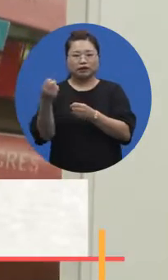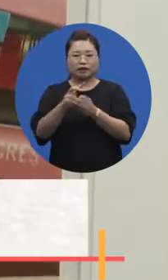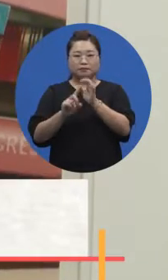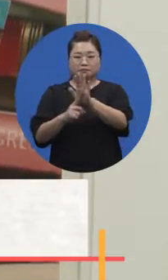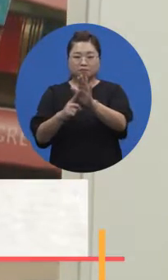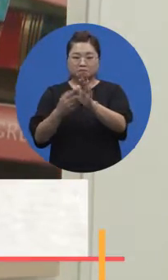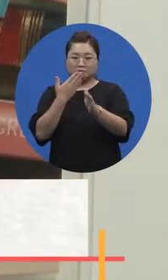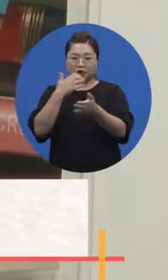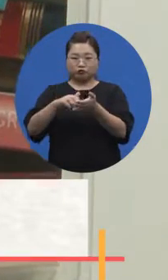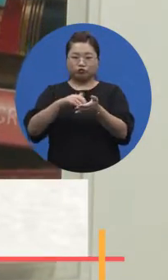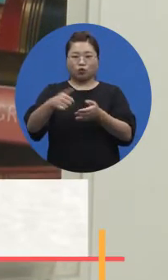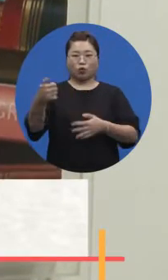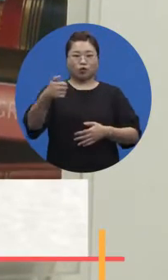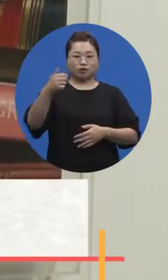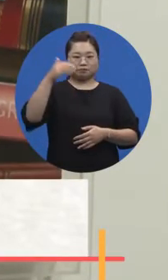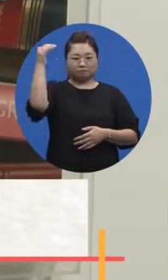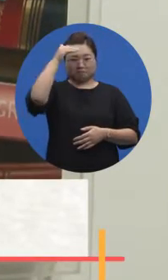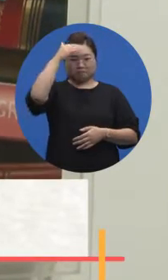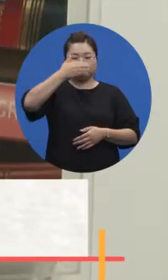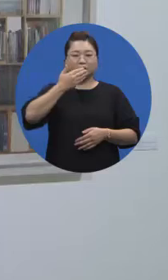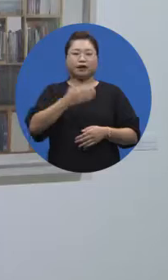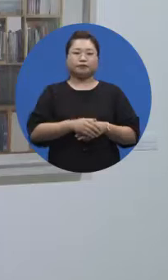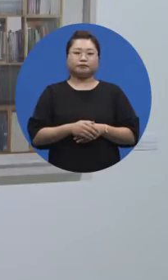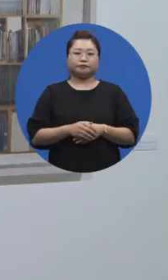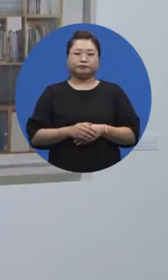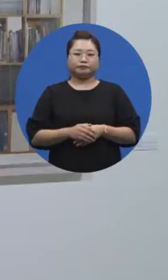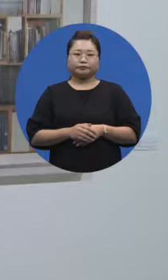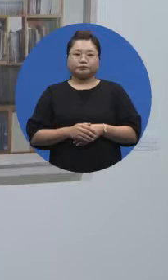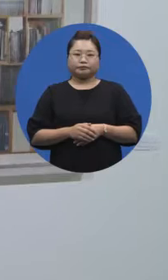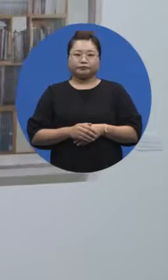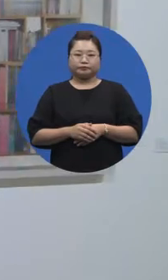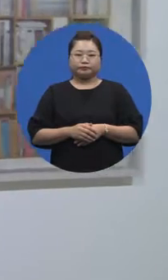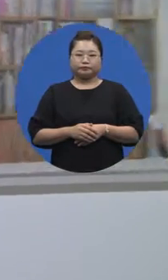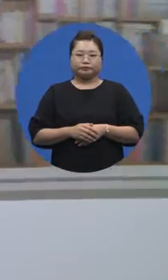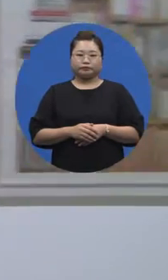50여 점의 작품을 감상하실 수 있겠습니다.